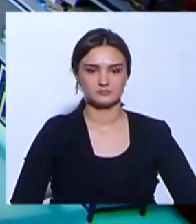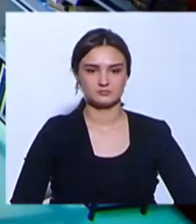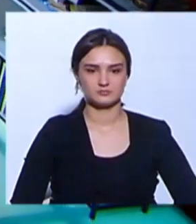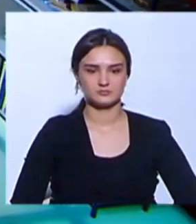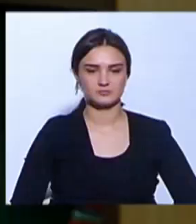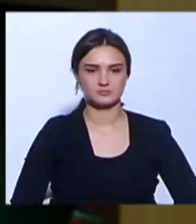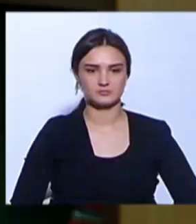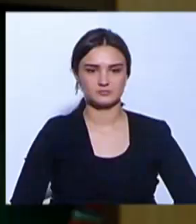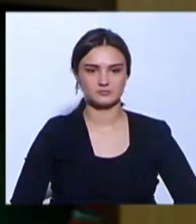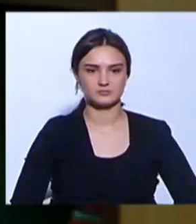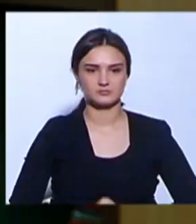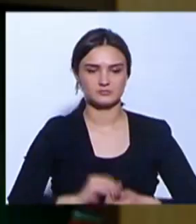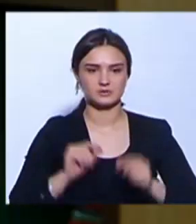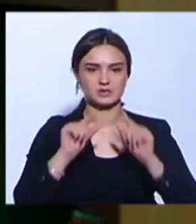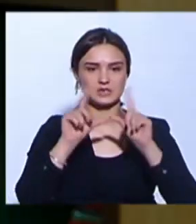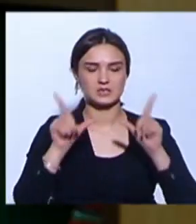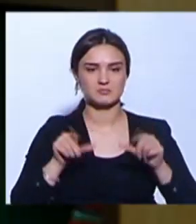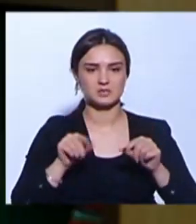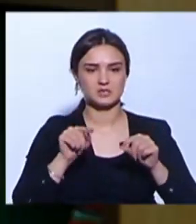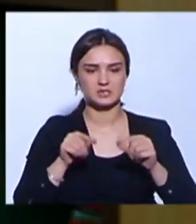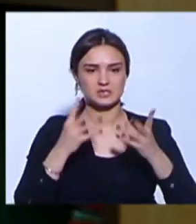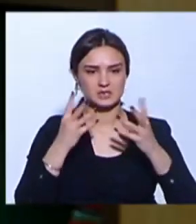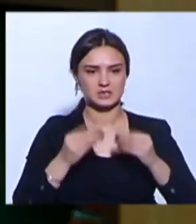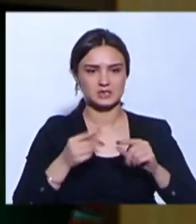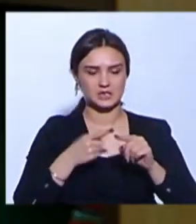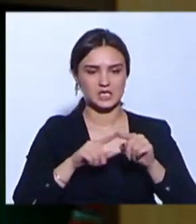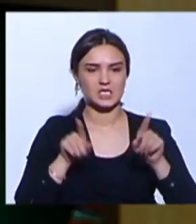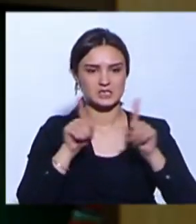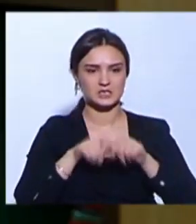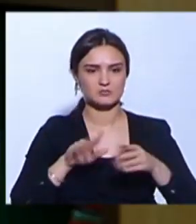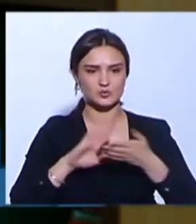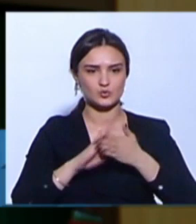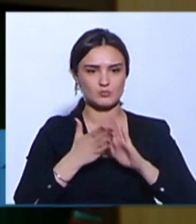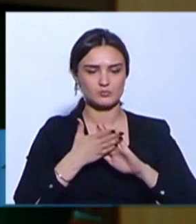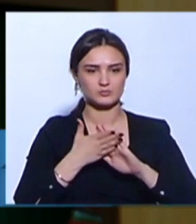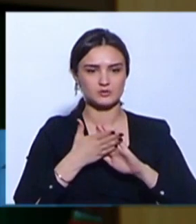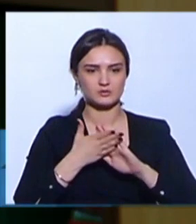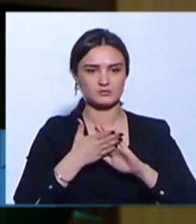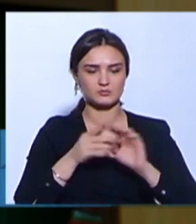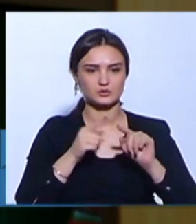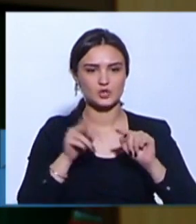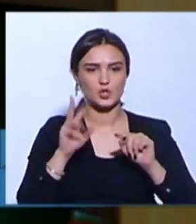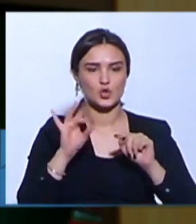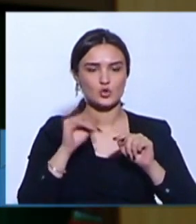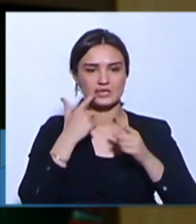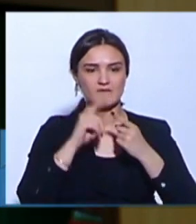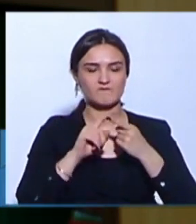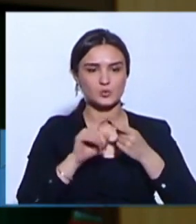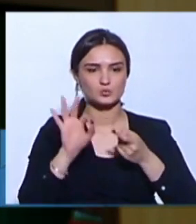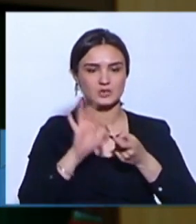სამწუხაროა, რომ თირკმლის დღე მიმდინარეობს ესეთ ვითარებაში, როგორიც არის დღეს მსოფლიოში კორონავირუსთან